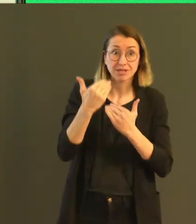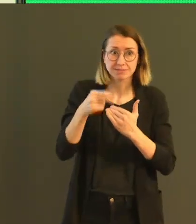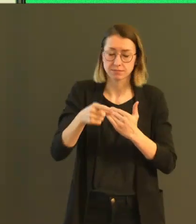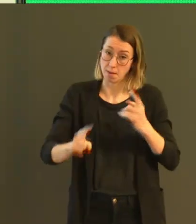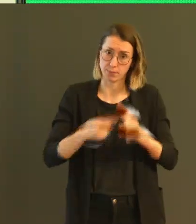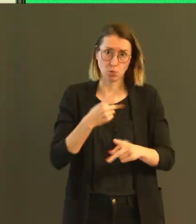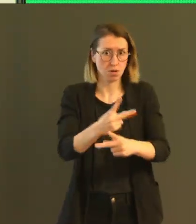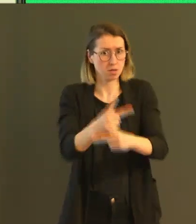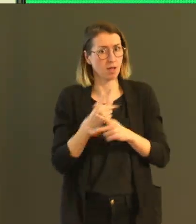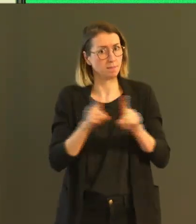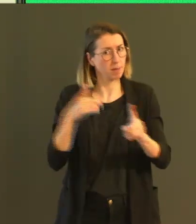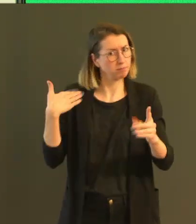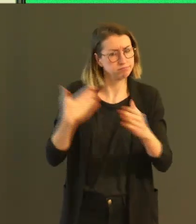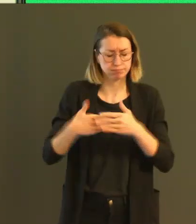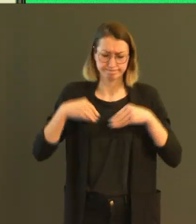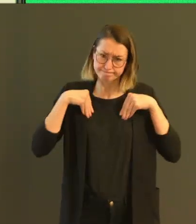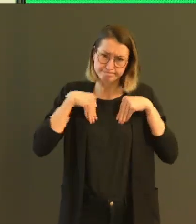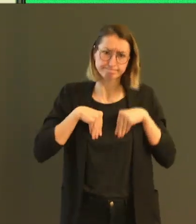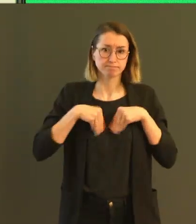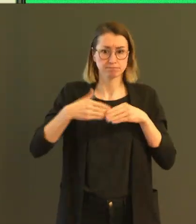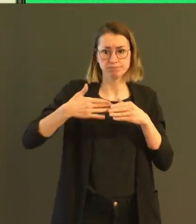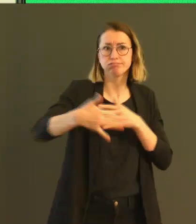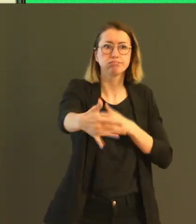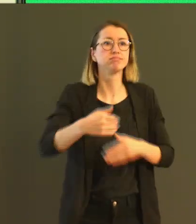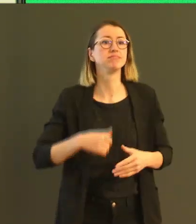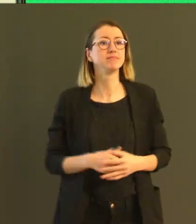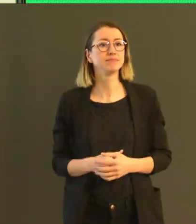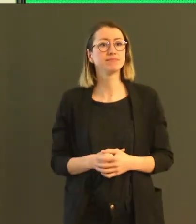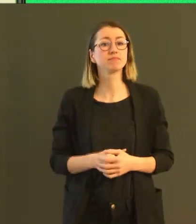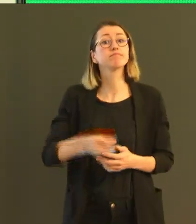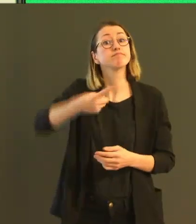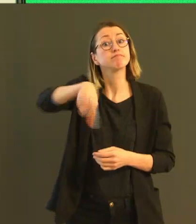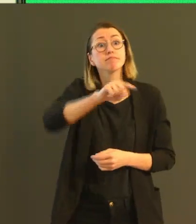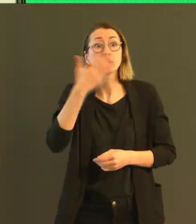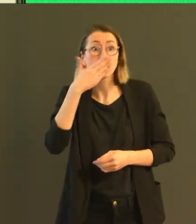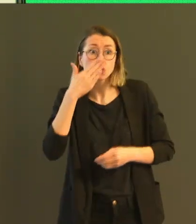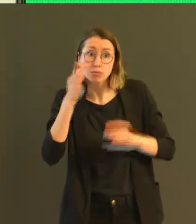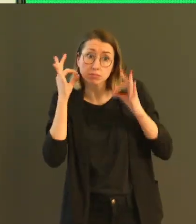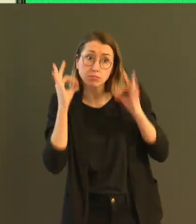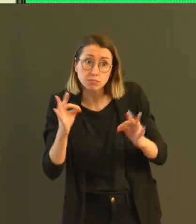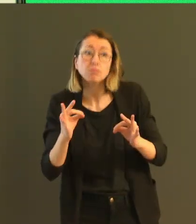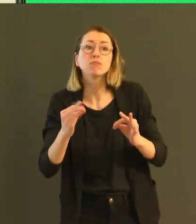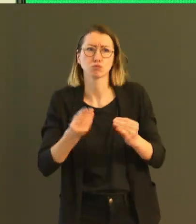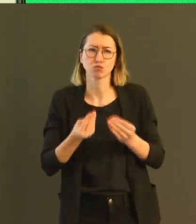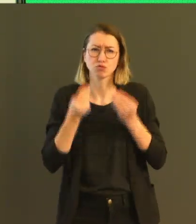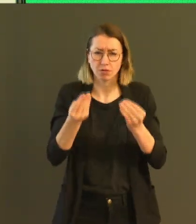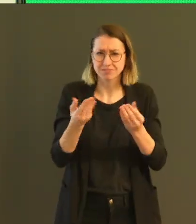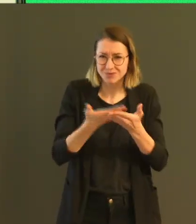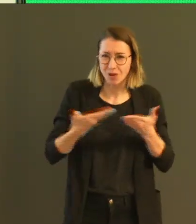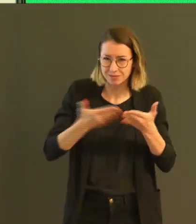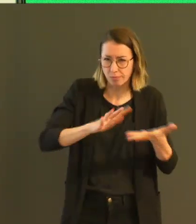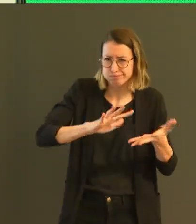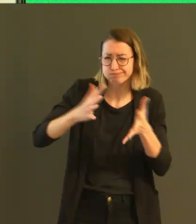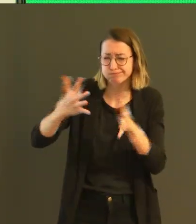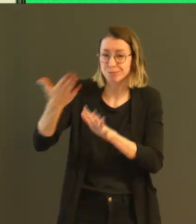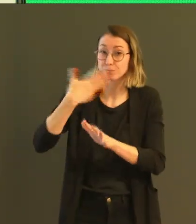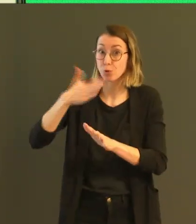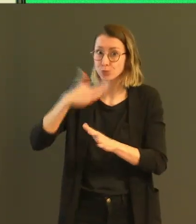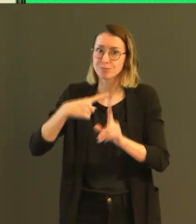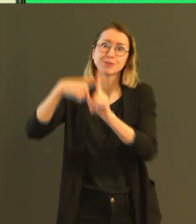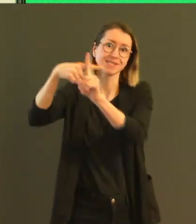adopter ces comportements qui nous permettent d'avancer et de cette manière nous allons étape par étape